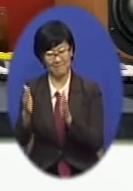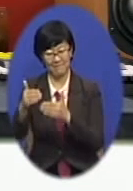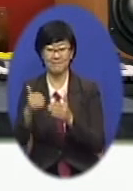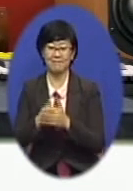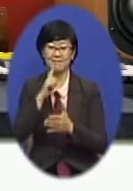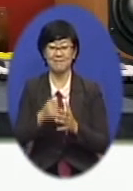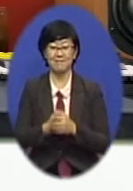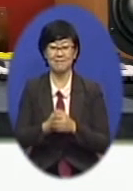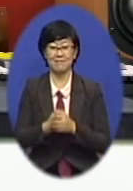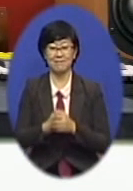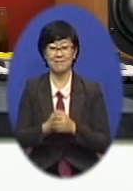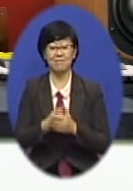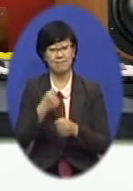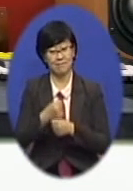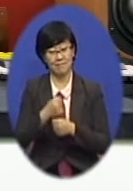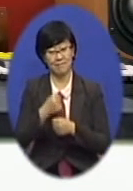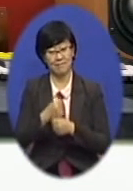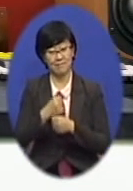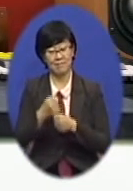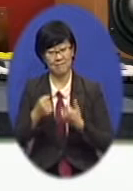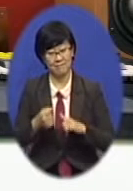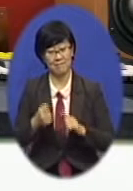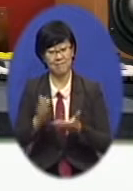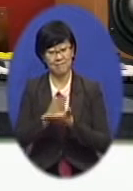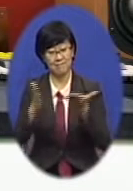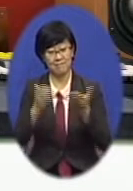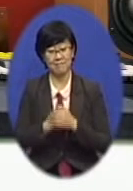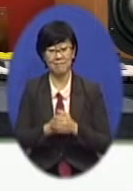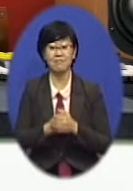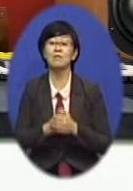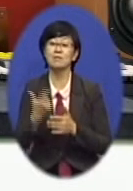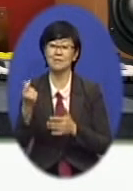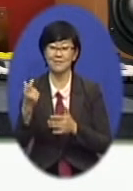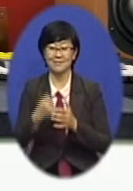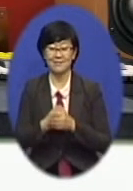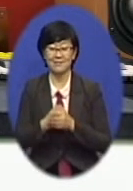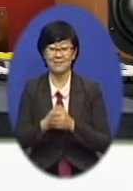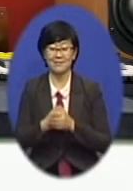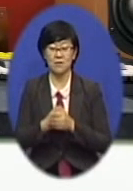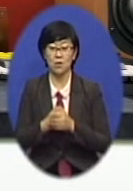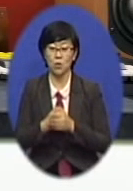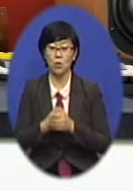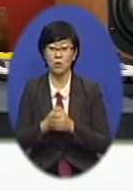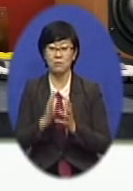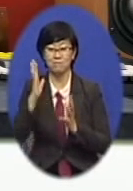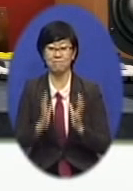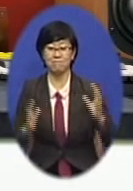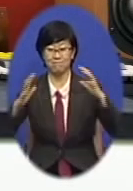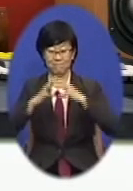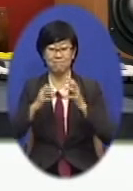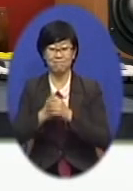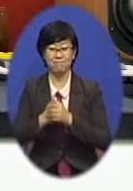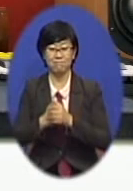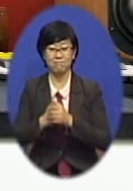예, 조금인데. 해서 자제분들 예. 이렇게 나눠주시나? 예, 예, 예 김장 다 해서 줘요. 아 김장을?